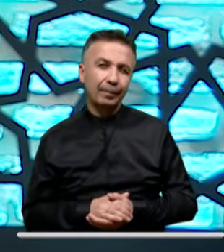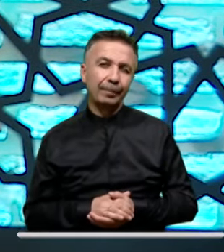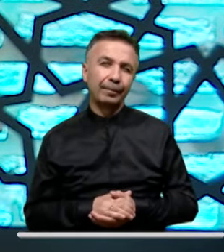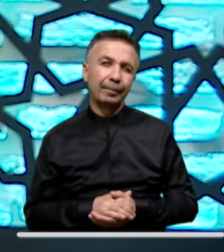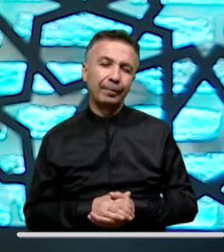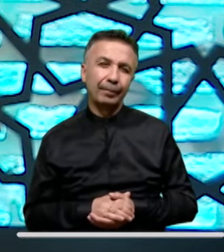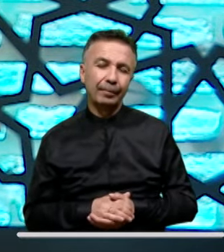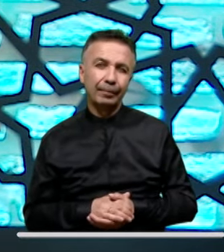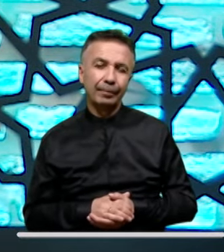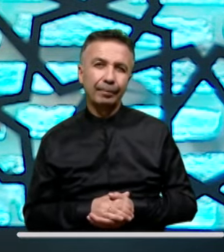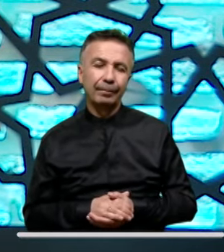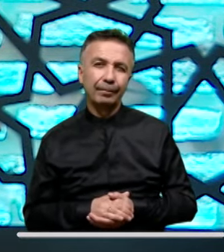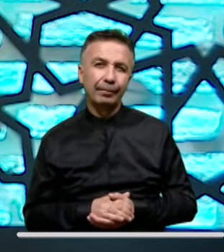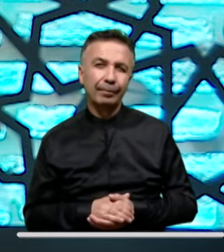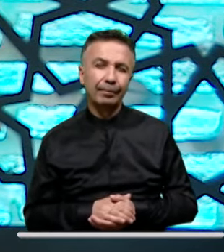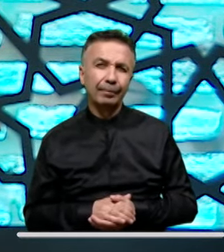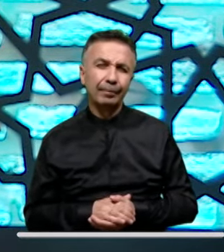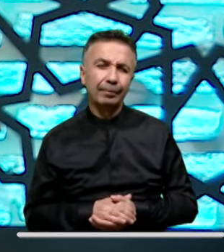Buyurun. Annem de yanında.